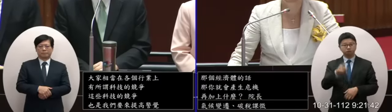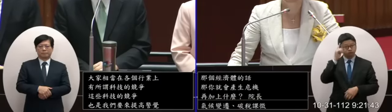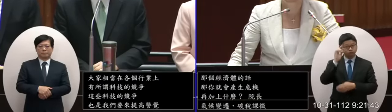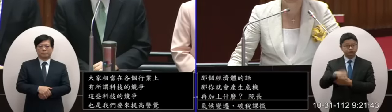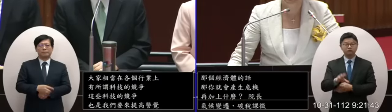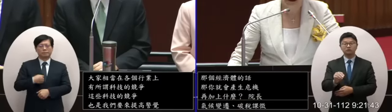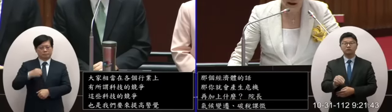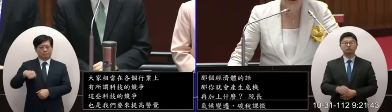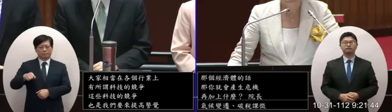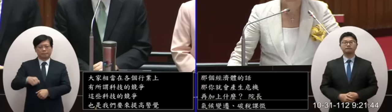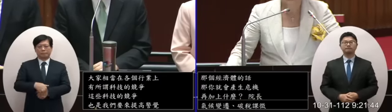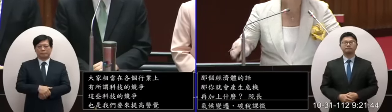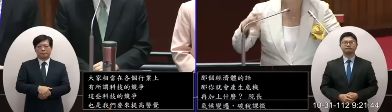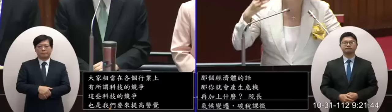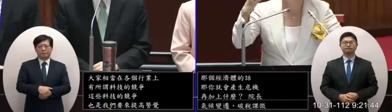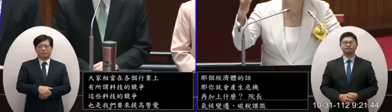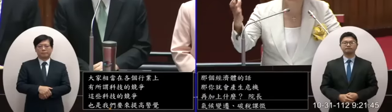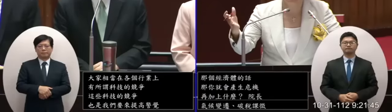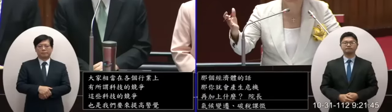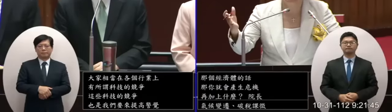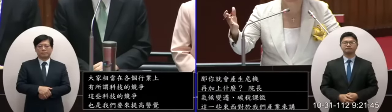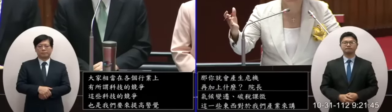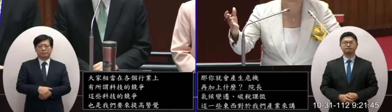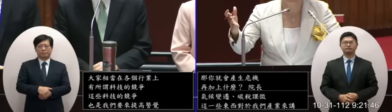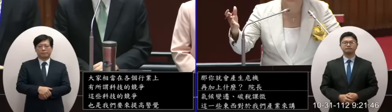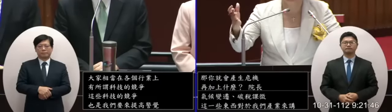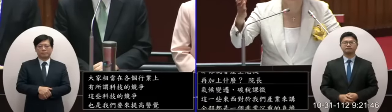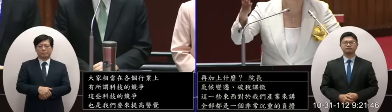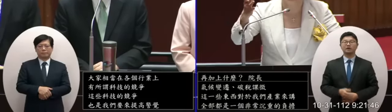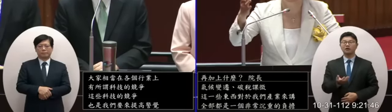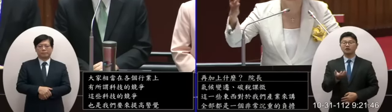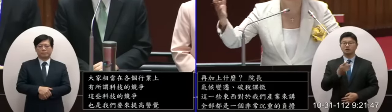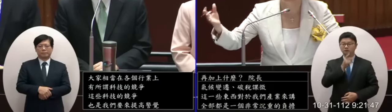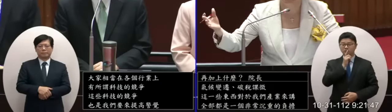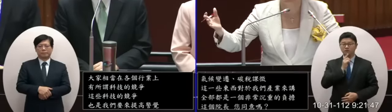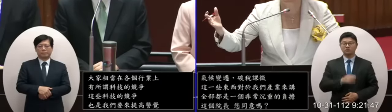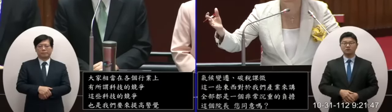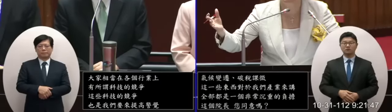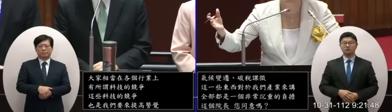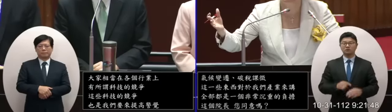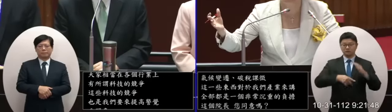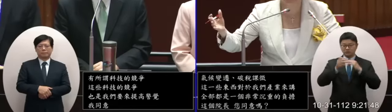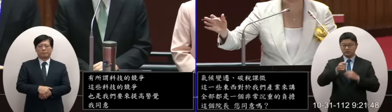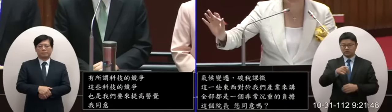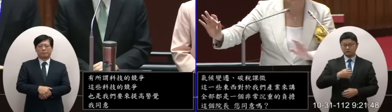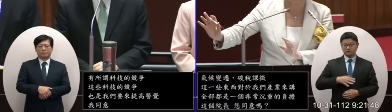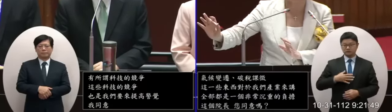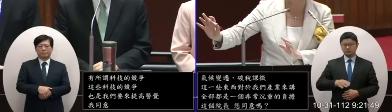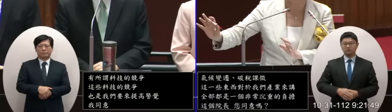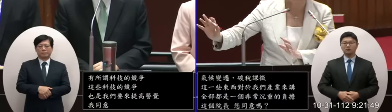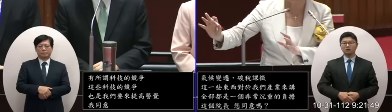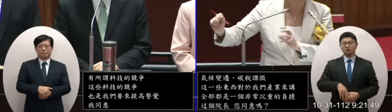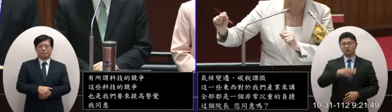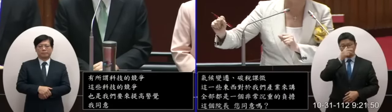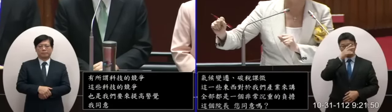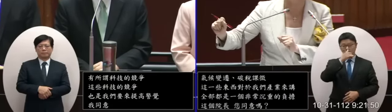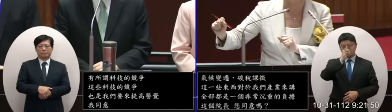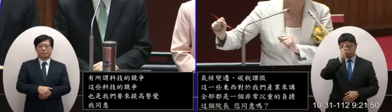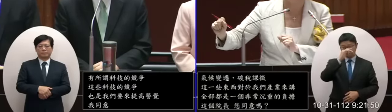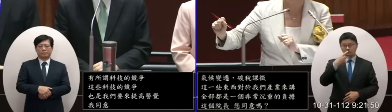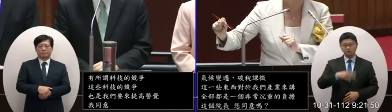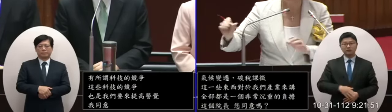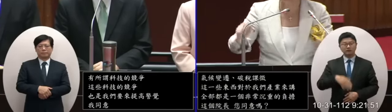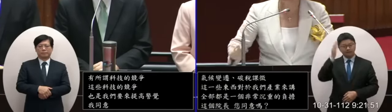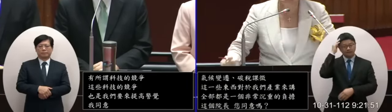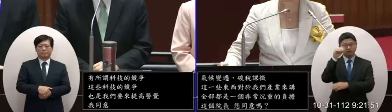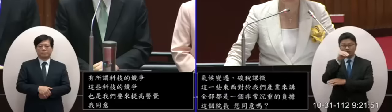意吗？ 我同意。 好。那我们刚刚讲说，院长您了解灰犀牛也了解黑天鹅嘛？黑天鹅的东西你很难预